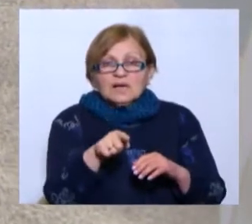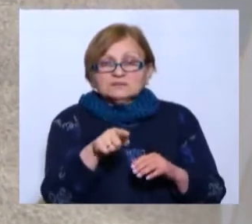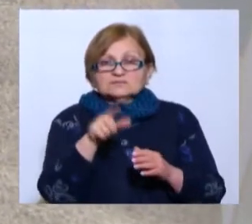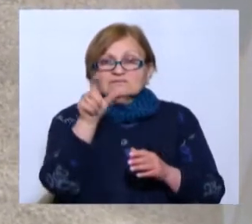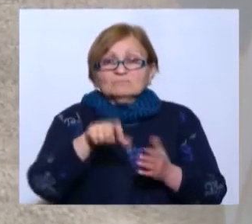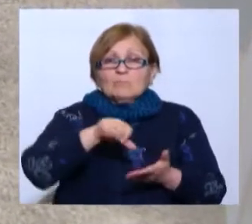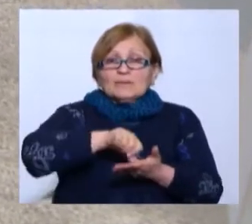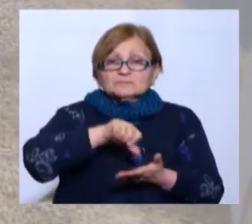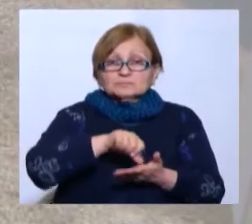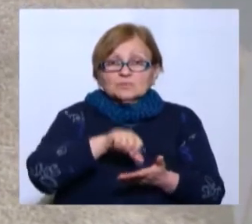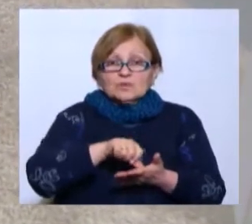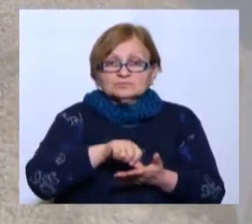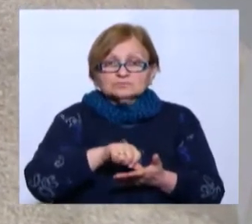ინტერპრეტაცია.